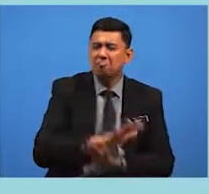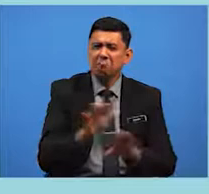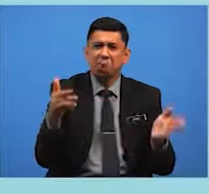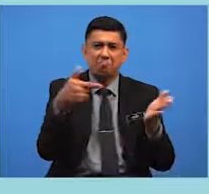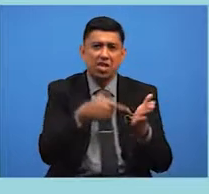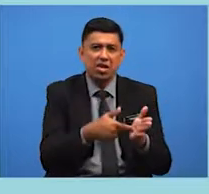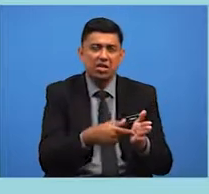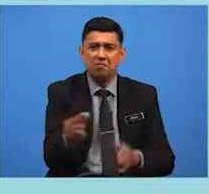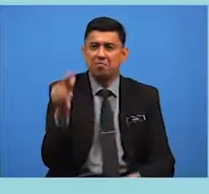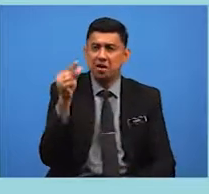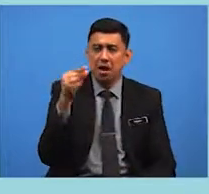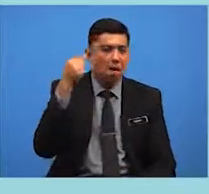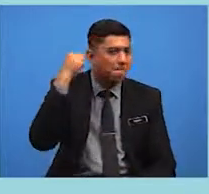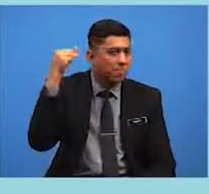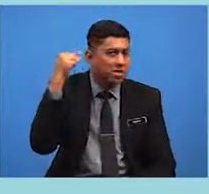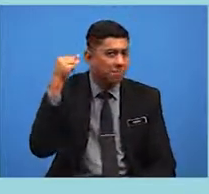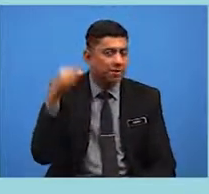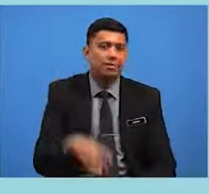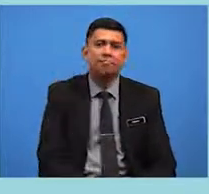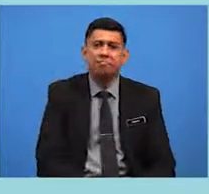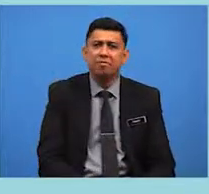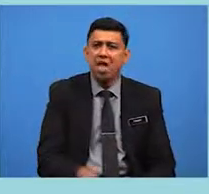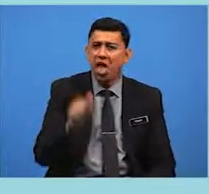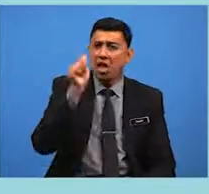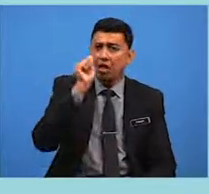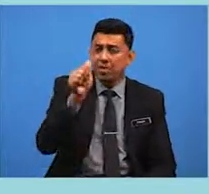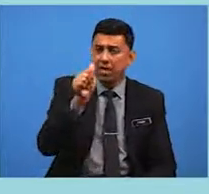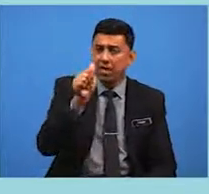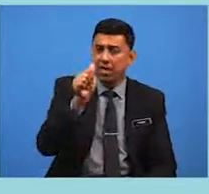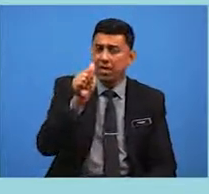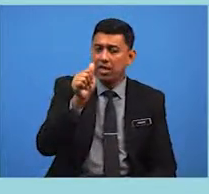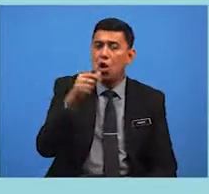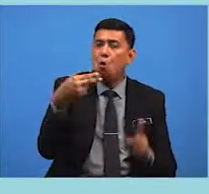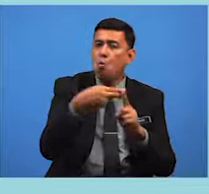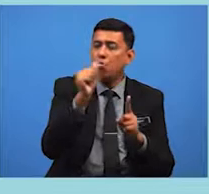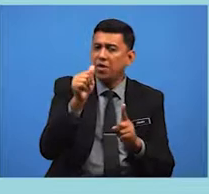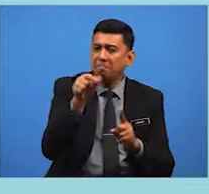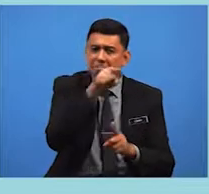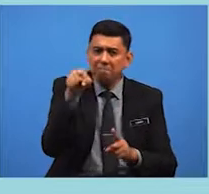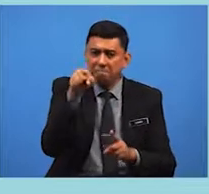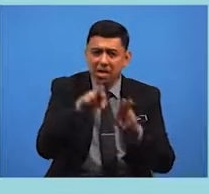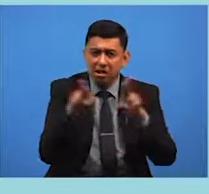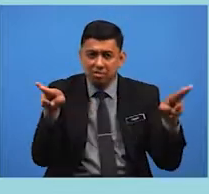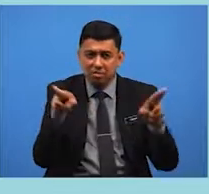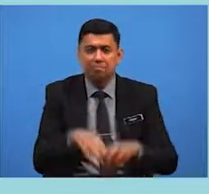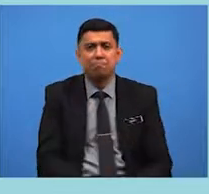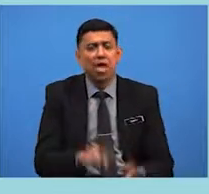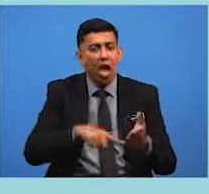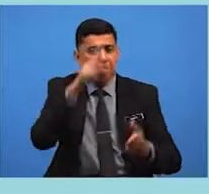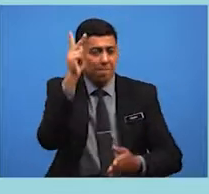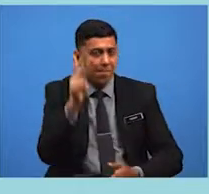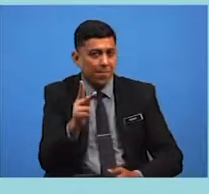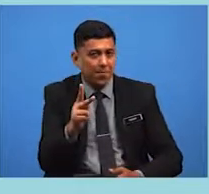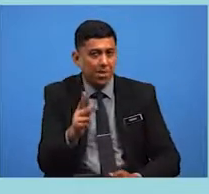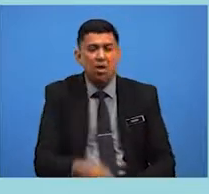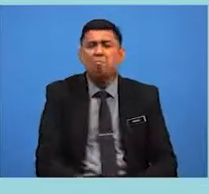bergema. Mengapa huruf A dalam baris ini digaris? Apakah